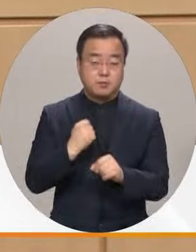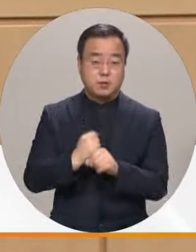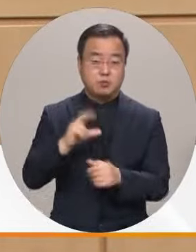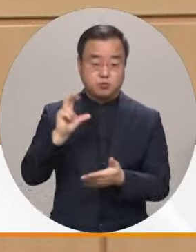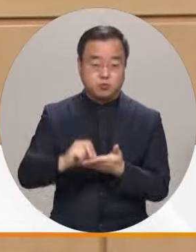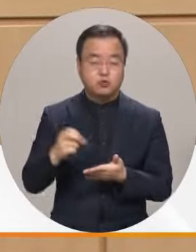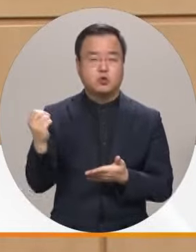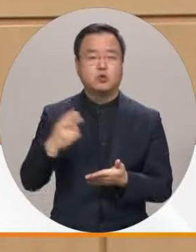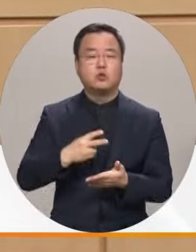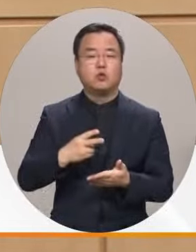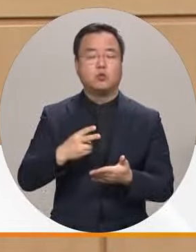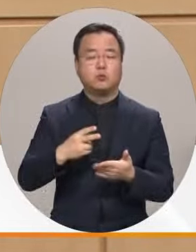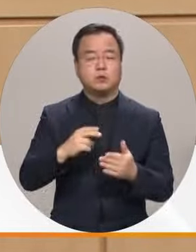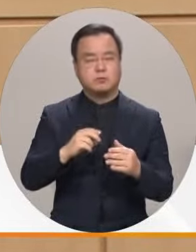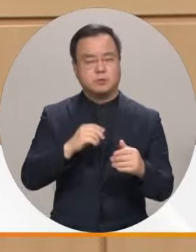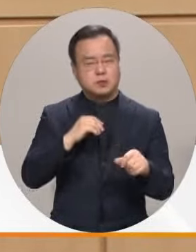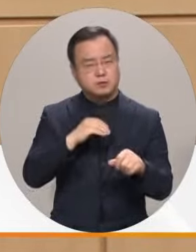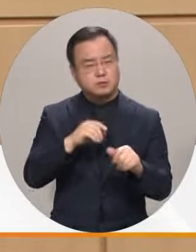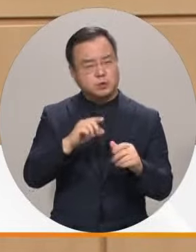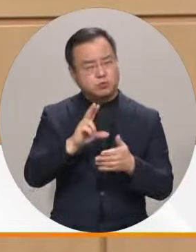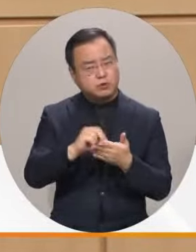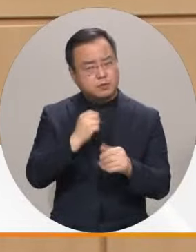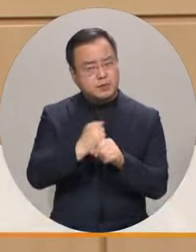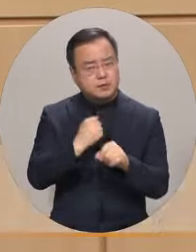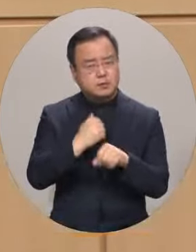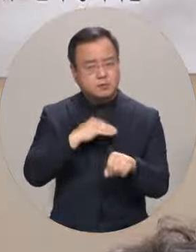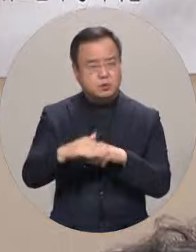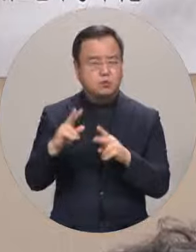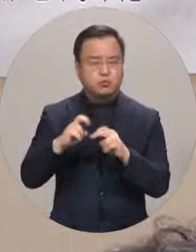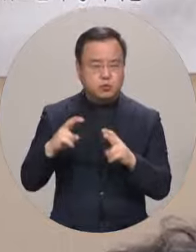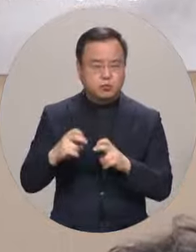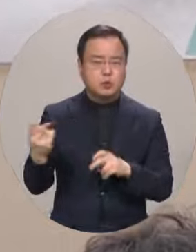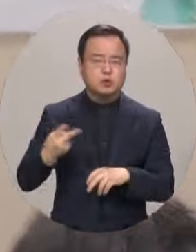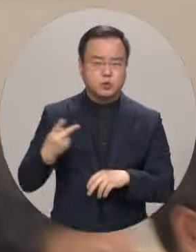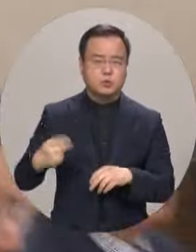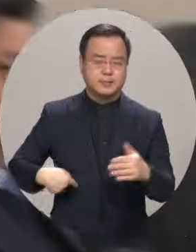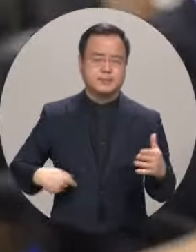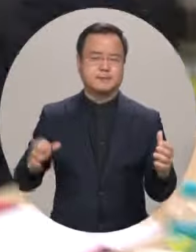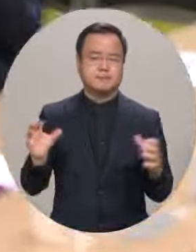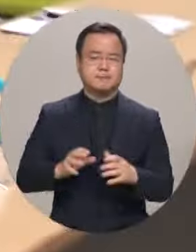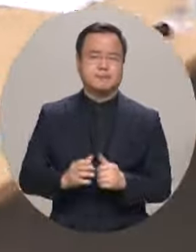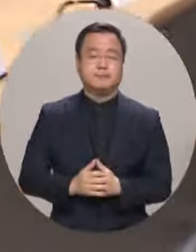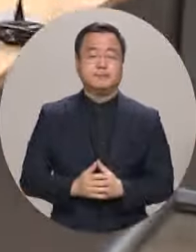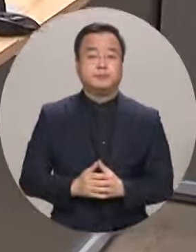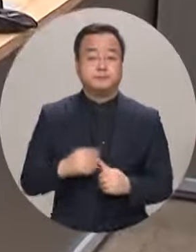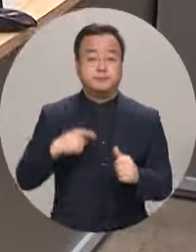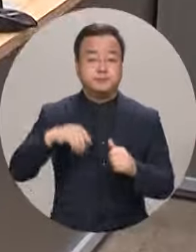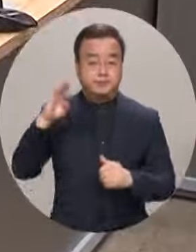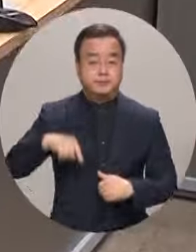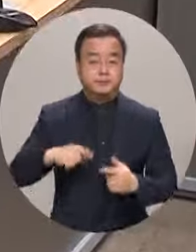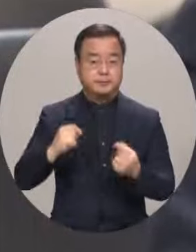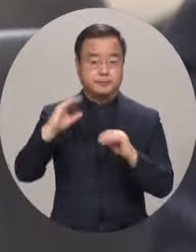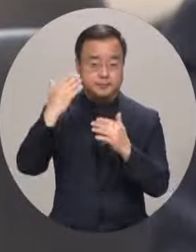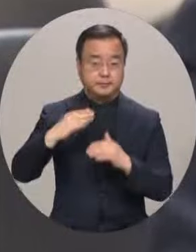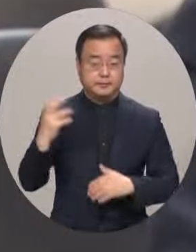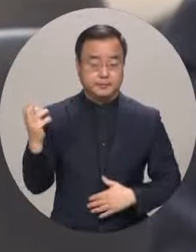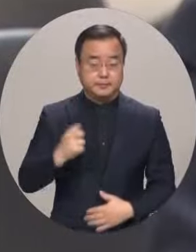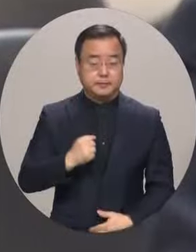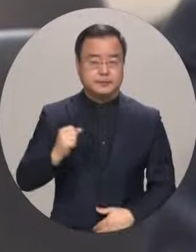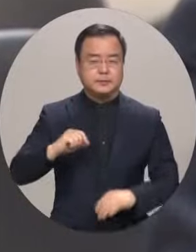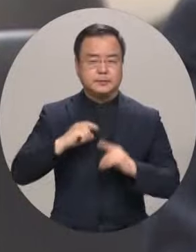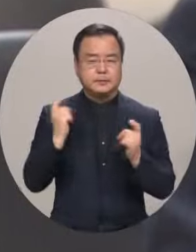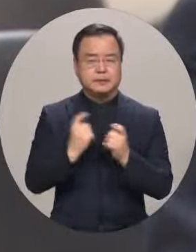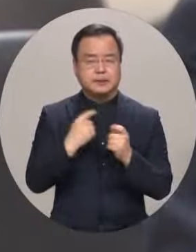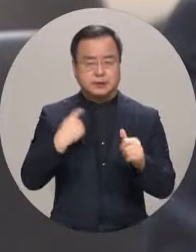있어서도 양기관의 협력을 강화하겠습니다 교육부는이 같은 내용을 포함한 사교육 경감 보안